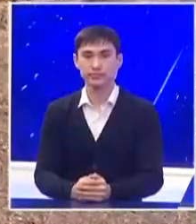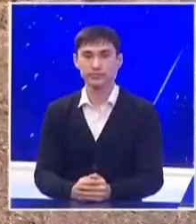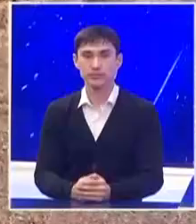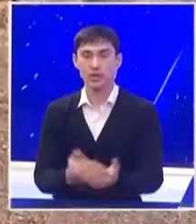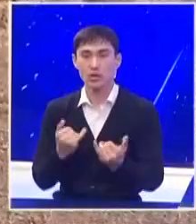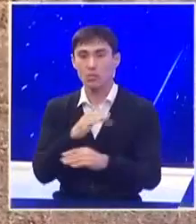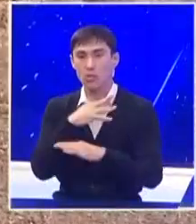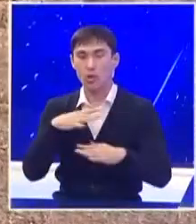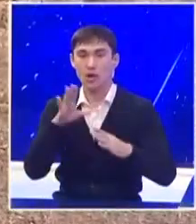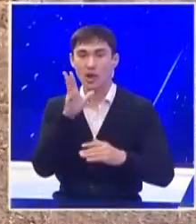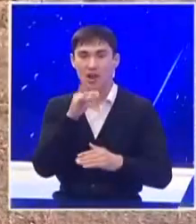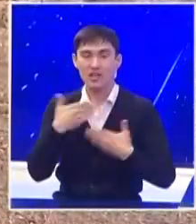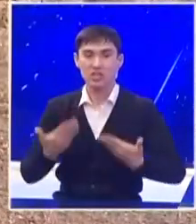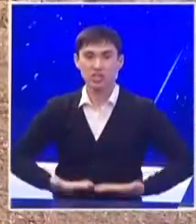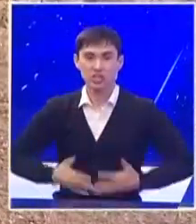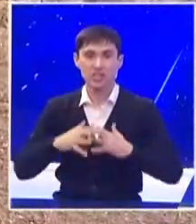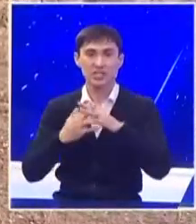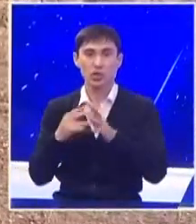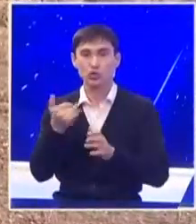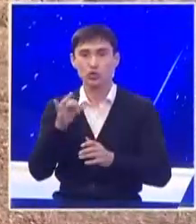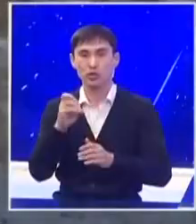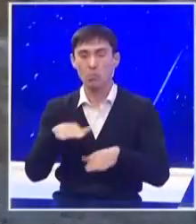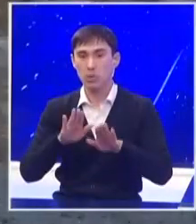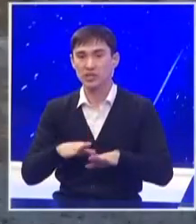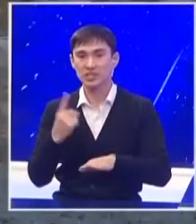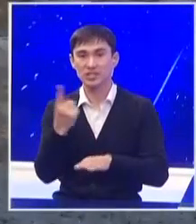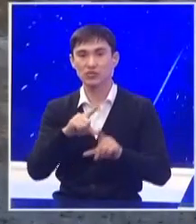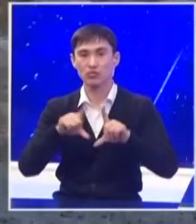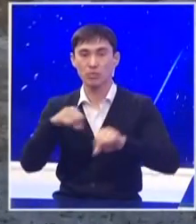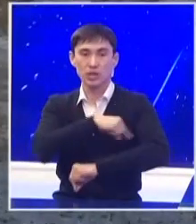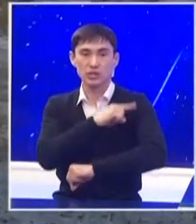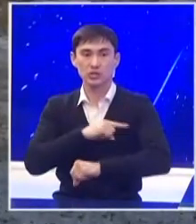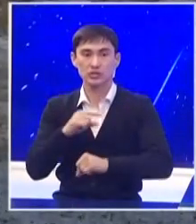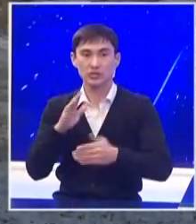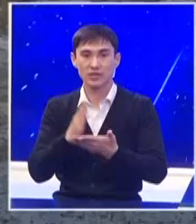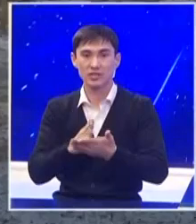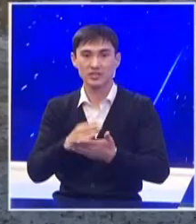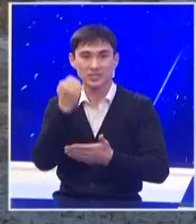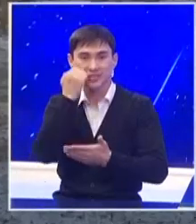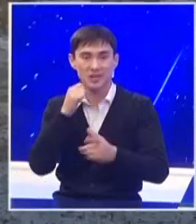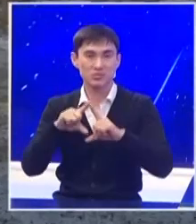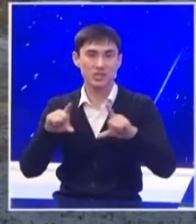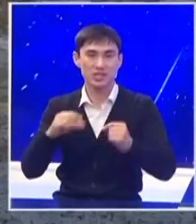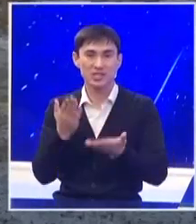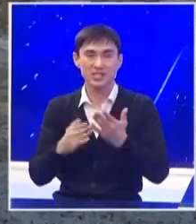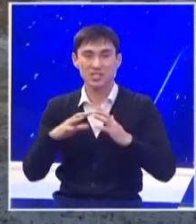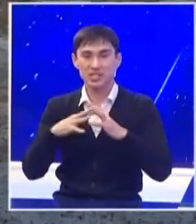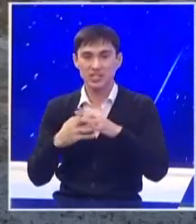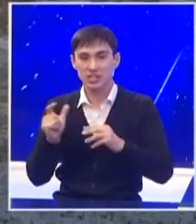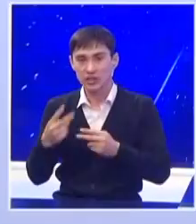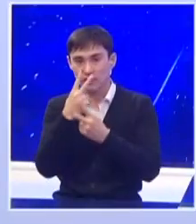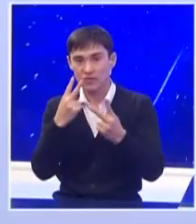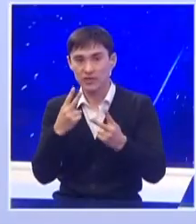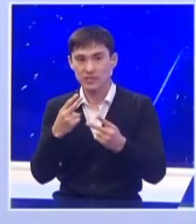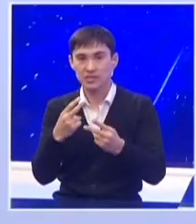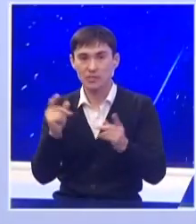Вот уже много лет жители села Узунтам посещают единственную амбулаторию, расположенную в ветхом здании. И если сельчане видят все изъяны лишь